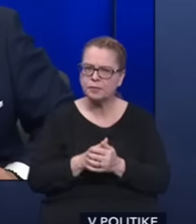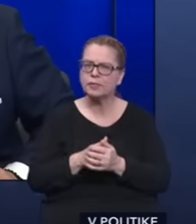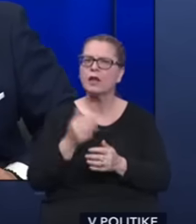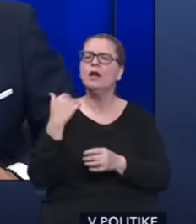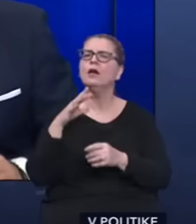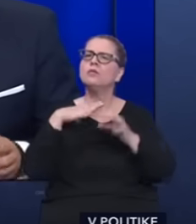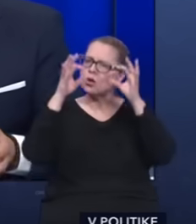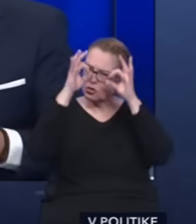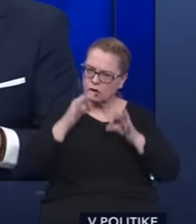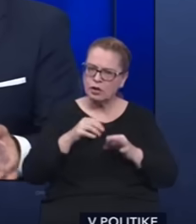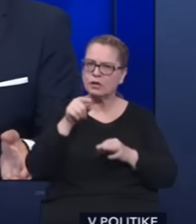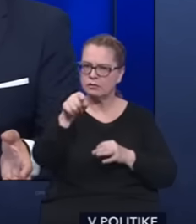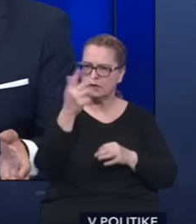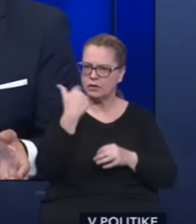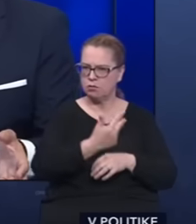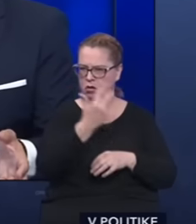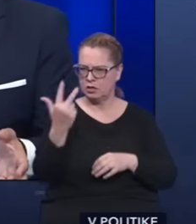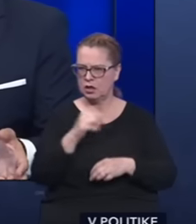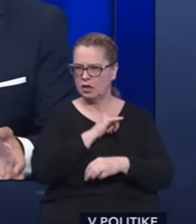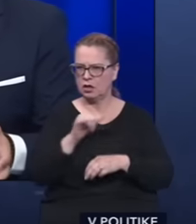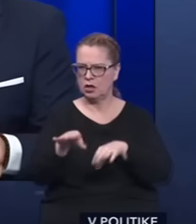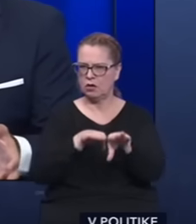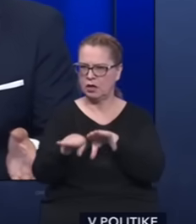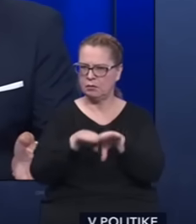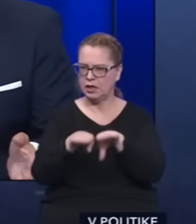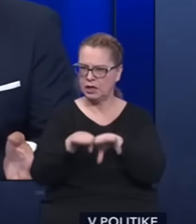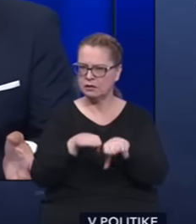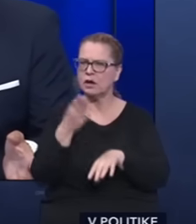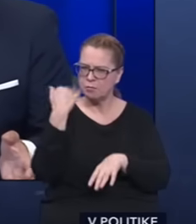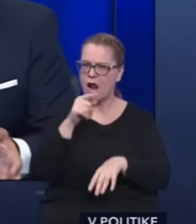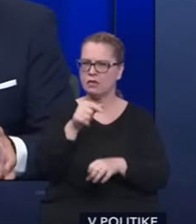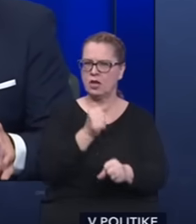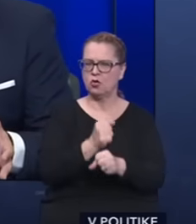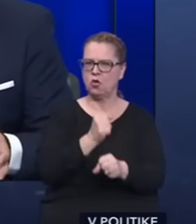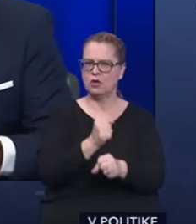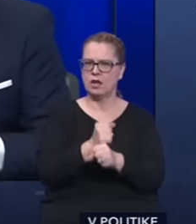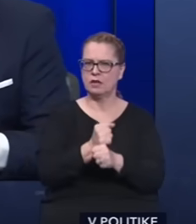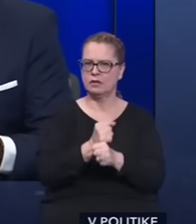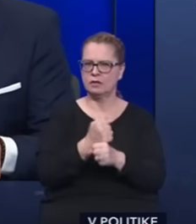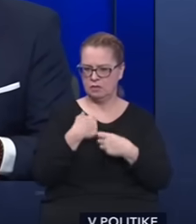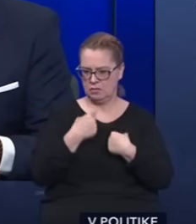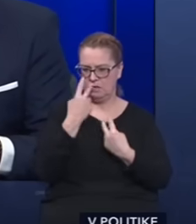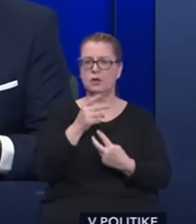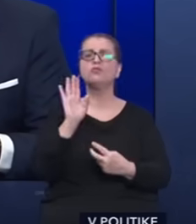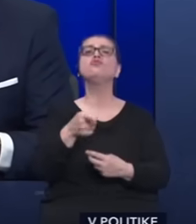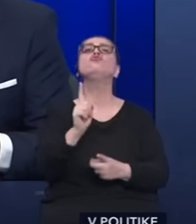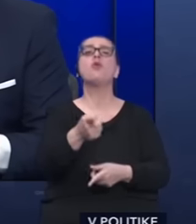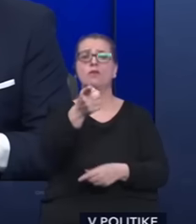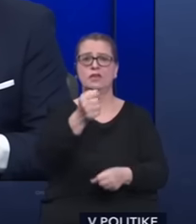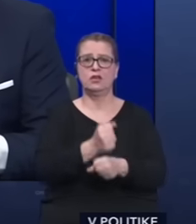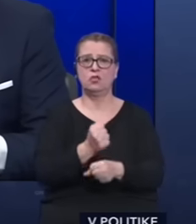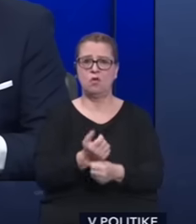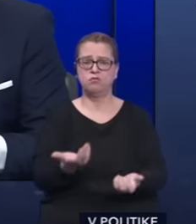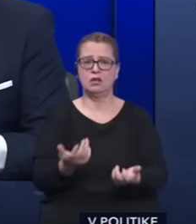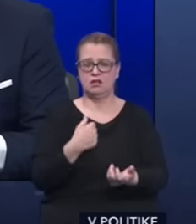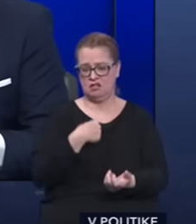to vám nevadilo, že? Pán Greling, 3 roky ste bol vtedy minister. Vtedy je ten Západ veľmi mali dobrý. Mali ste konať, ale veď my sa pozrieme, čo ste vyrobili. Jednoducho,